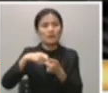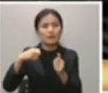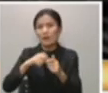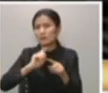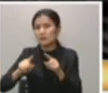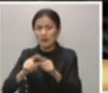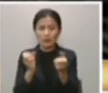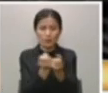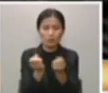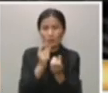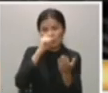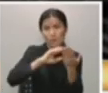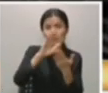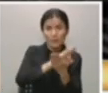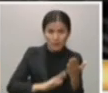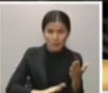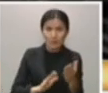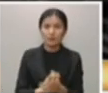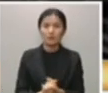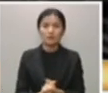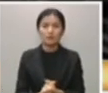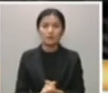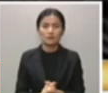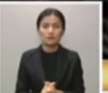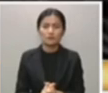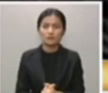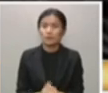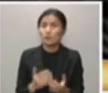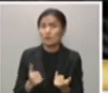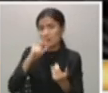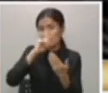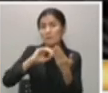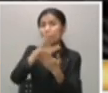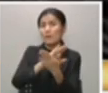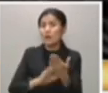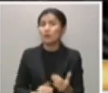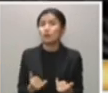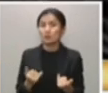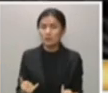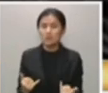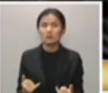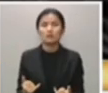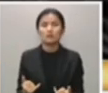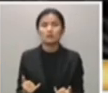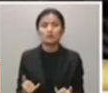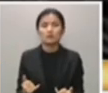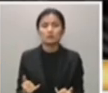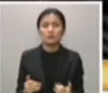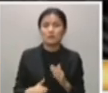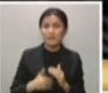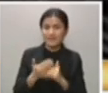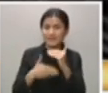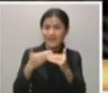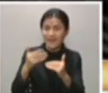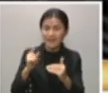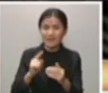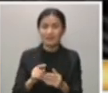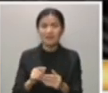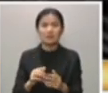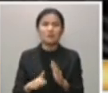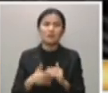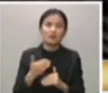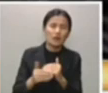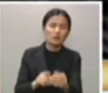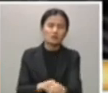ท่านท่านทำให้ประเทศไทยกลายเป็นประเทศที่กำลังพัฒนาที่เติบโตต่ำเ